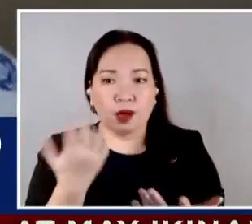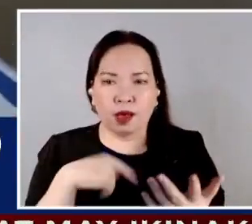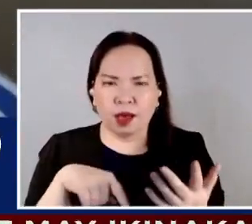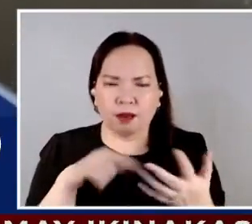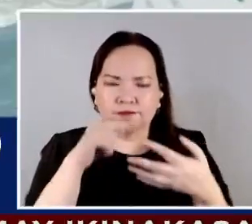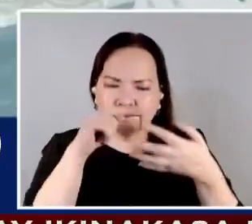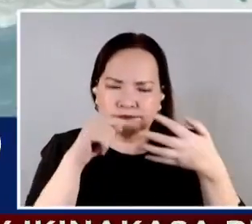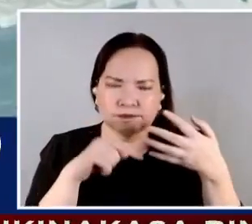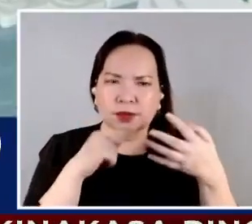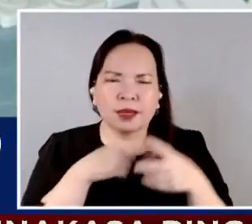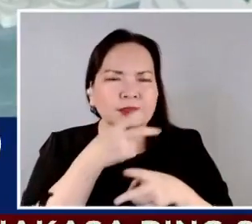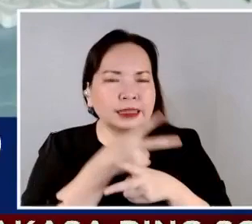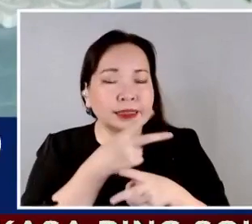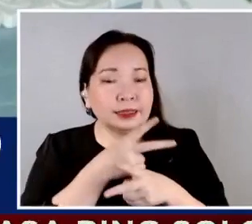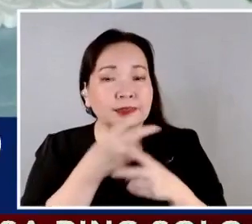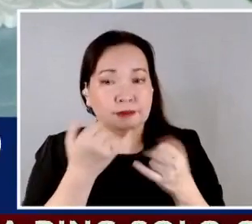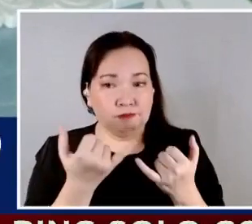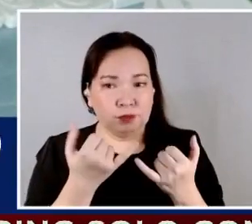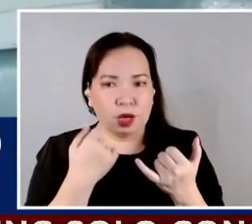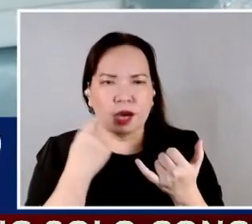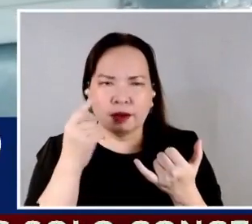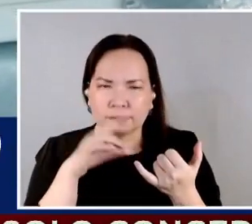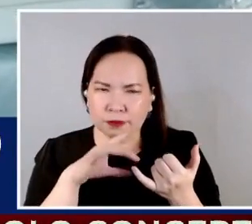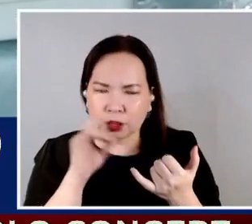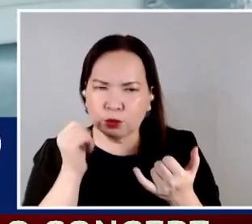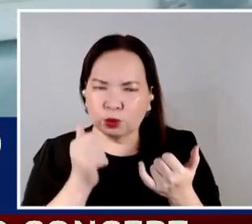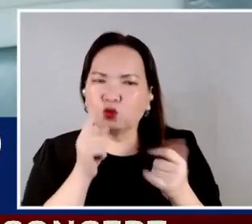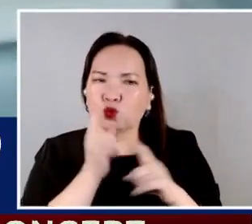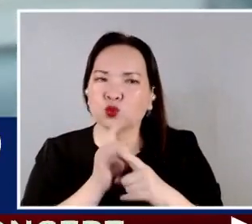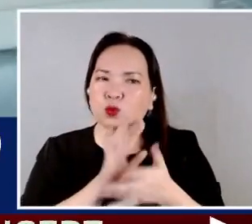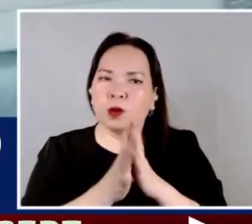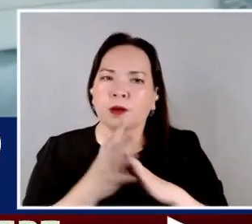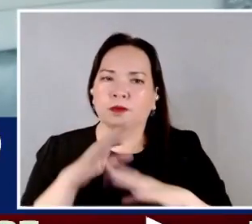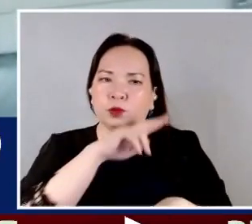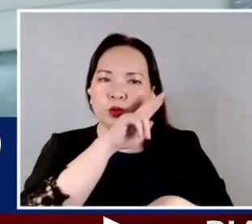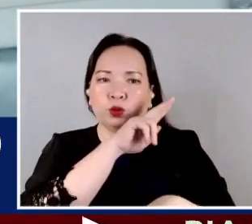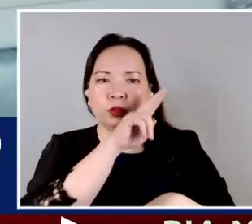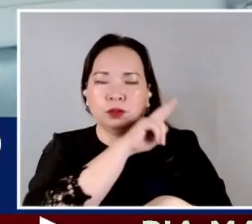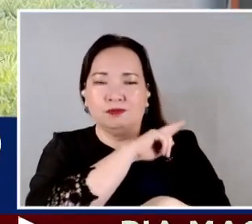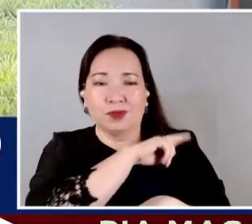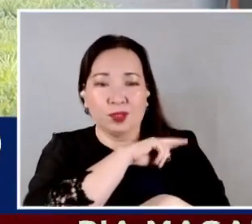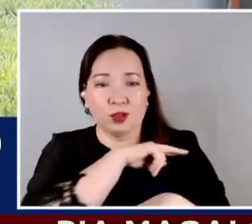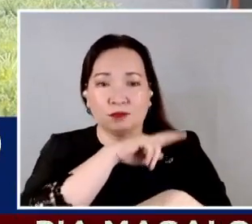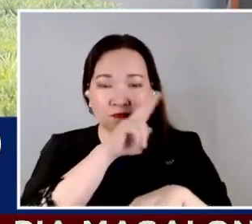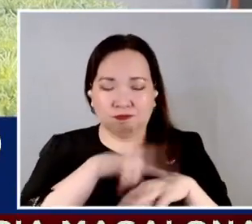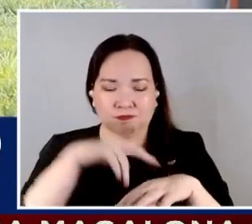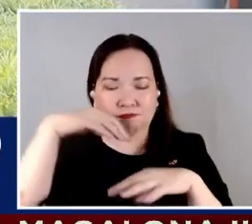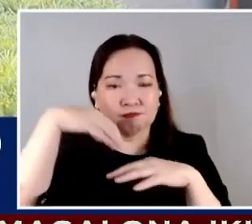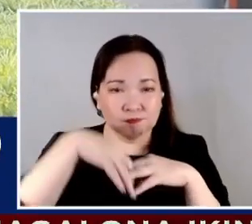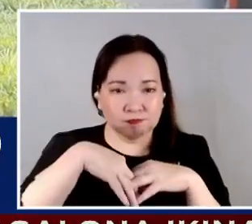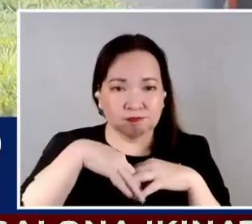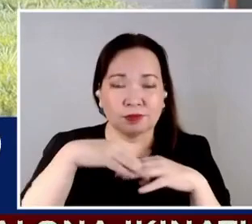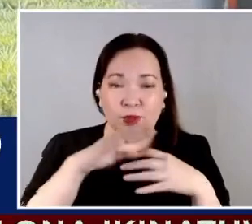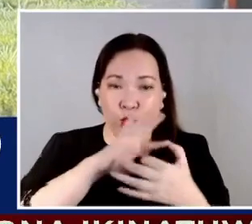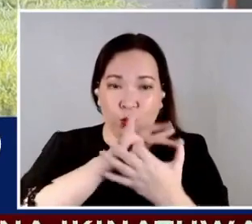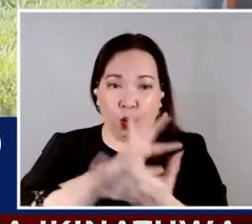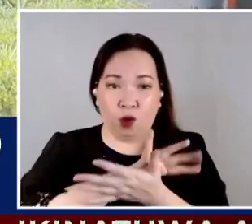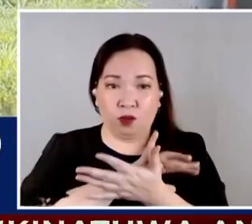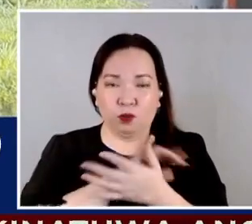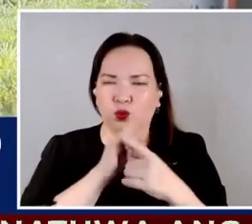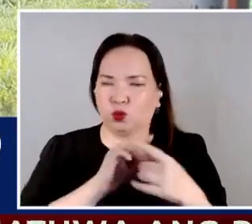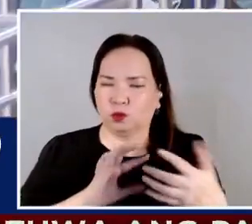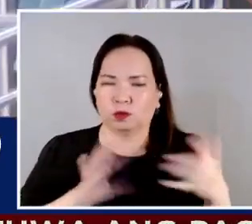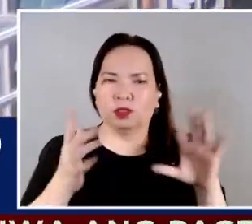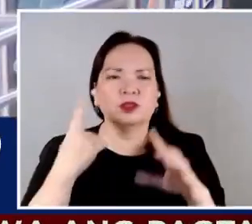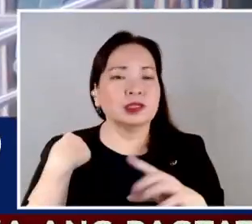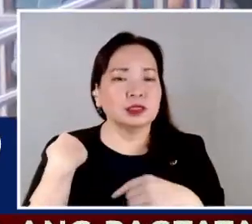mga binabantayan para matukoy kung endemic na nga ang sakit na bumagos sa mundo. 3 taon mula ng unang